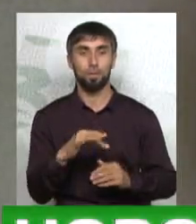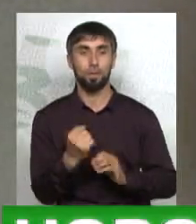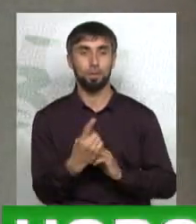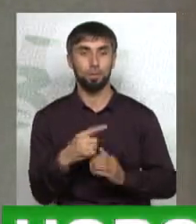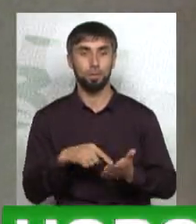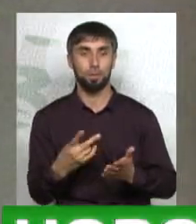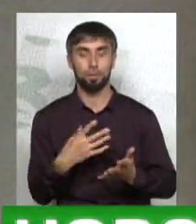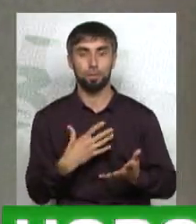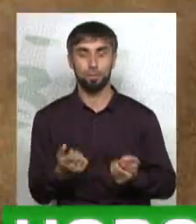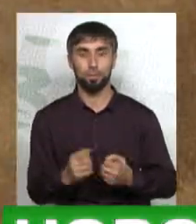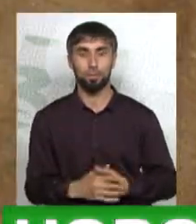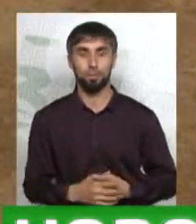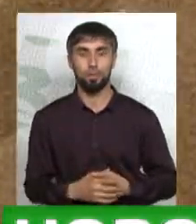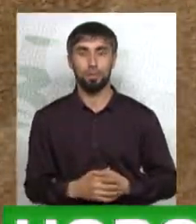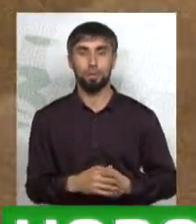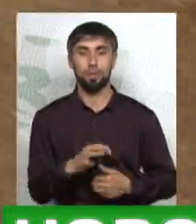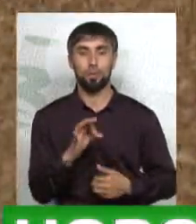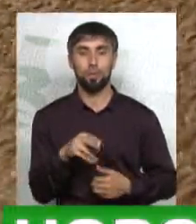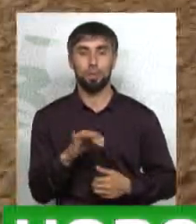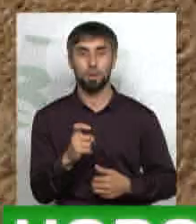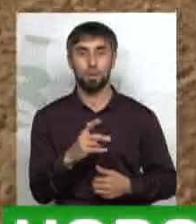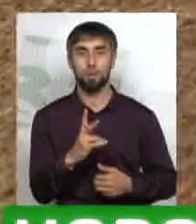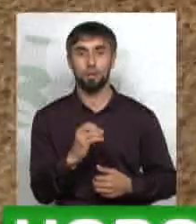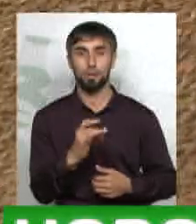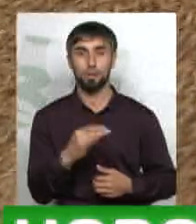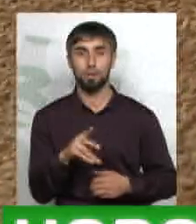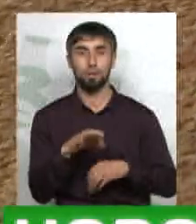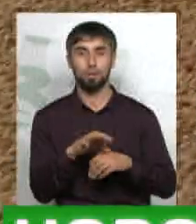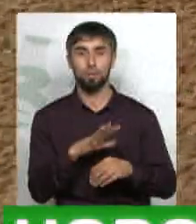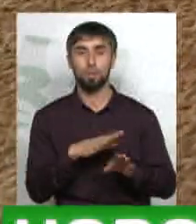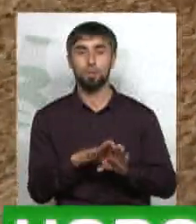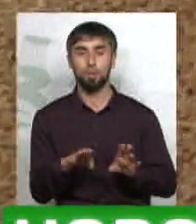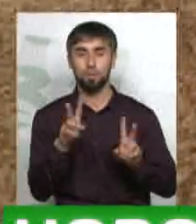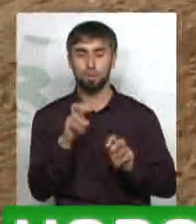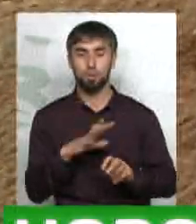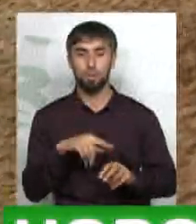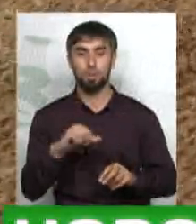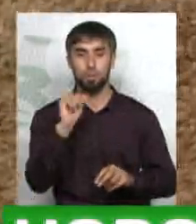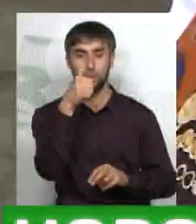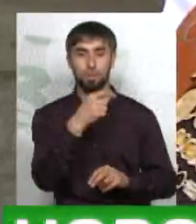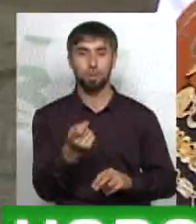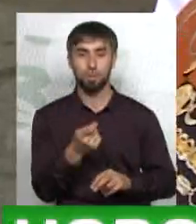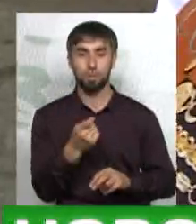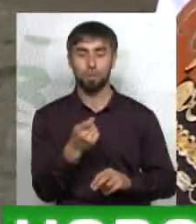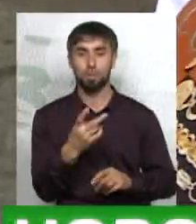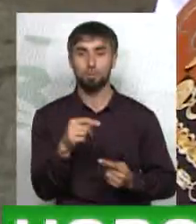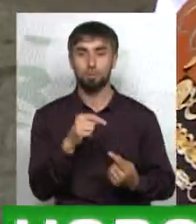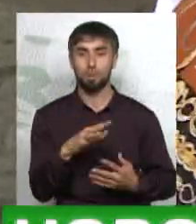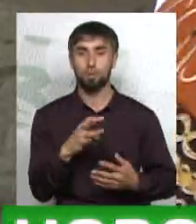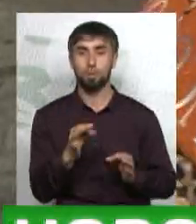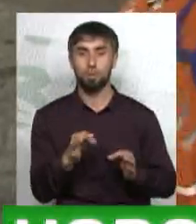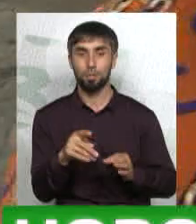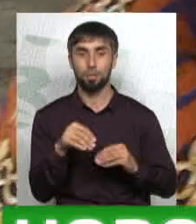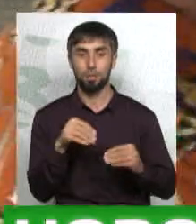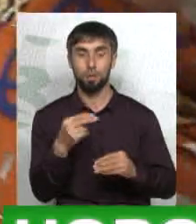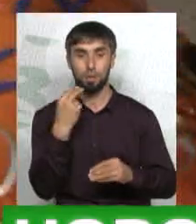11 точек мы должны это сделать. ОПХ «Нестеровская» уже проходила подобную процедуру в этом году. Семена не соответствовали тогда нормам